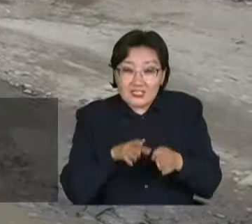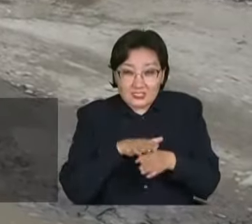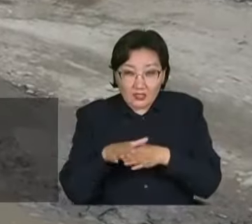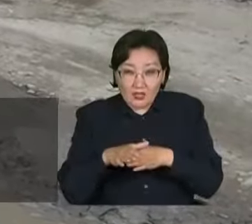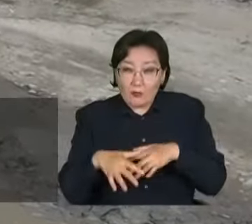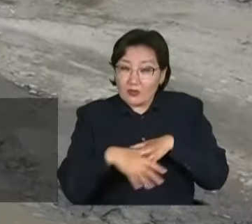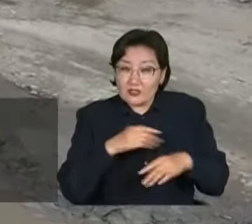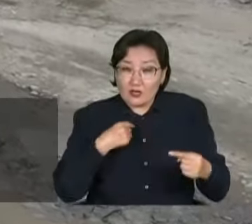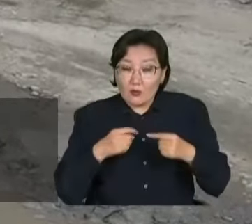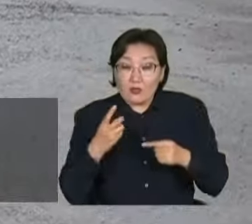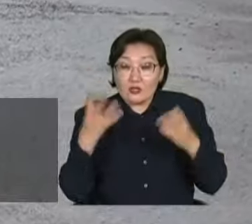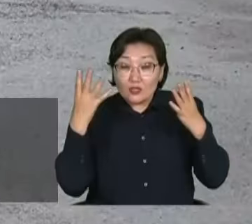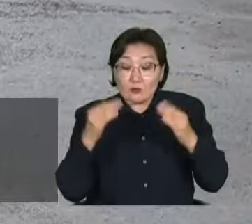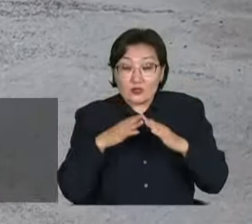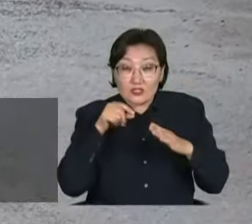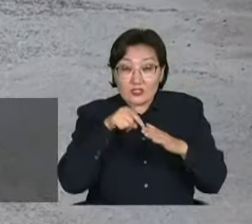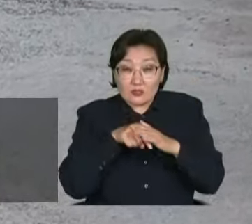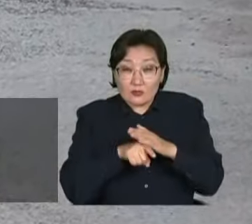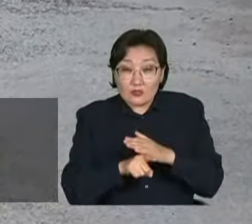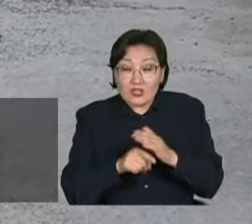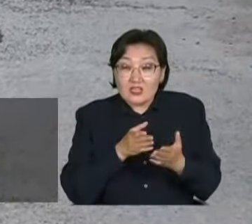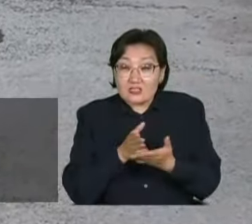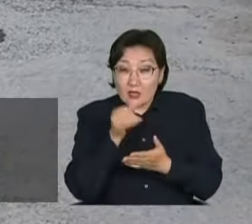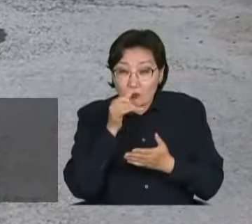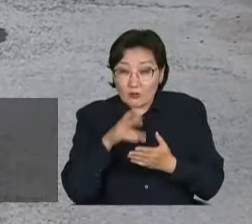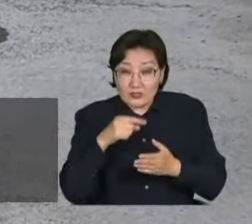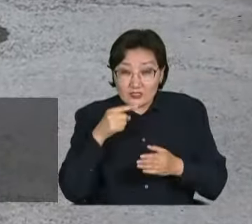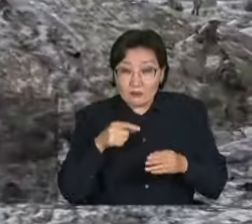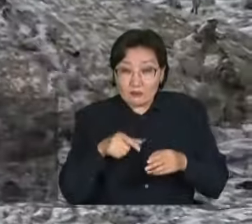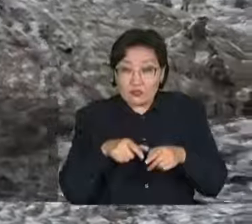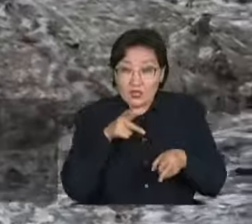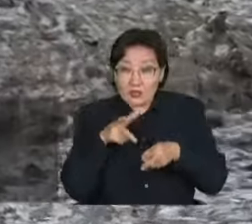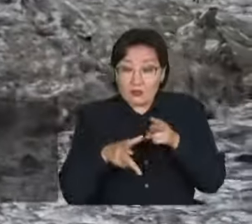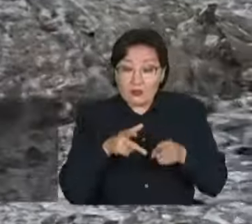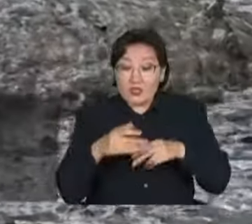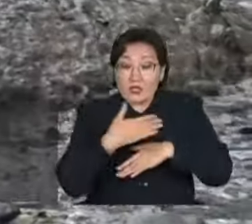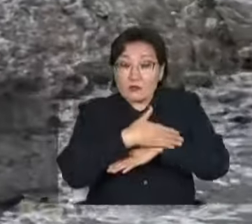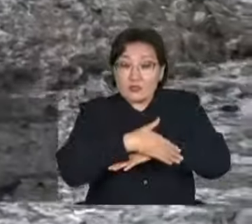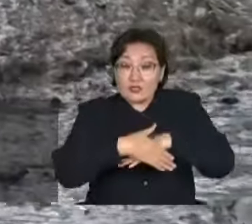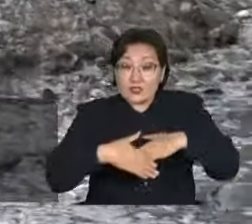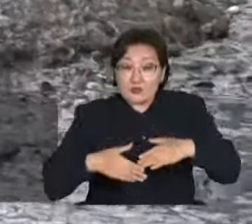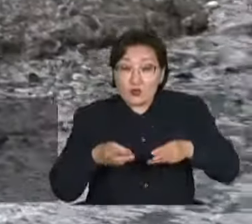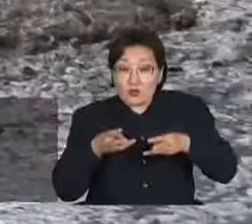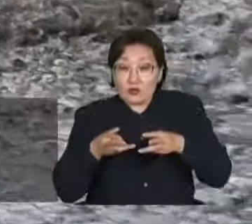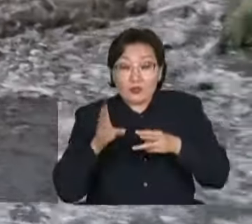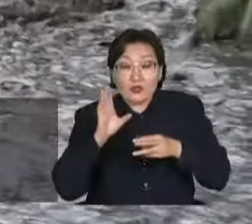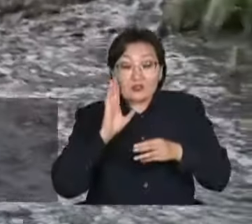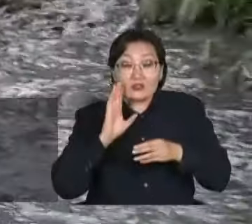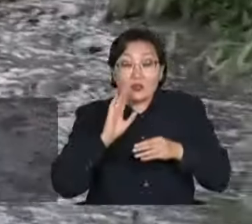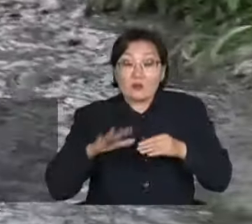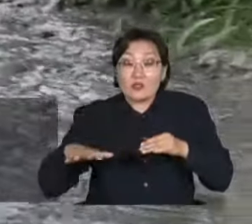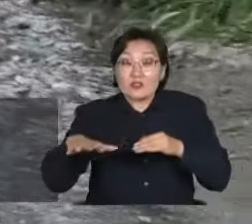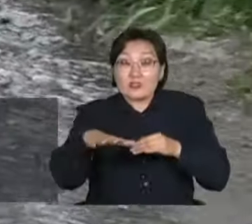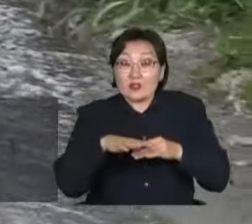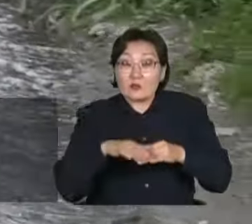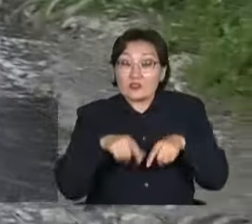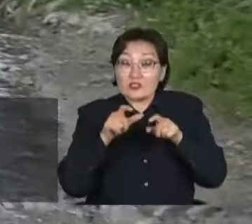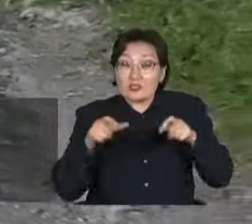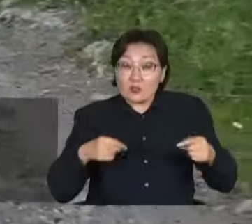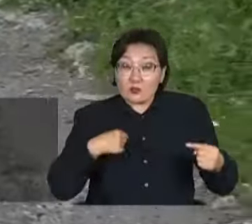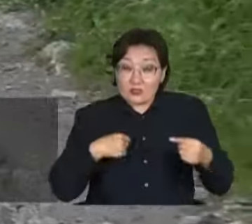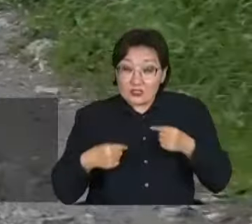айтады. Бірнеше күннен бері үйімізден шыға алмай жүрміз деп жұрт шағымын жеткізді. Көшені жағалай аққан кәріз суы мұндағы тұрғындардың әбден